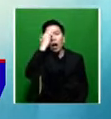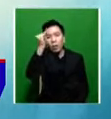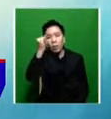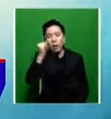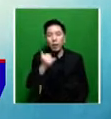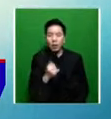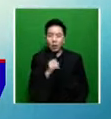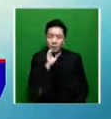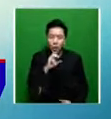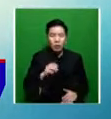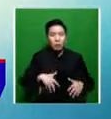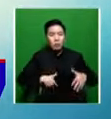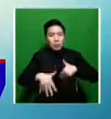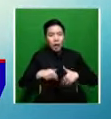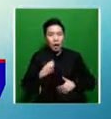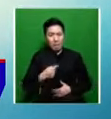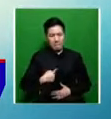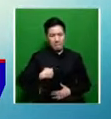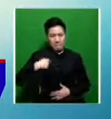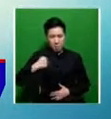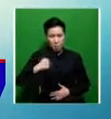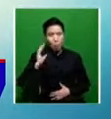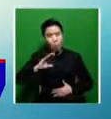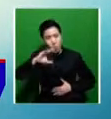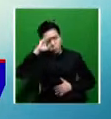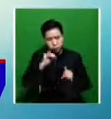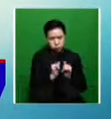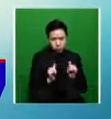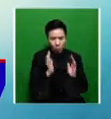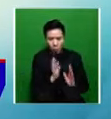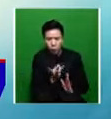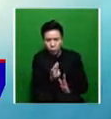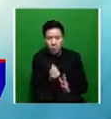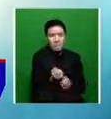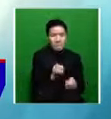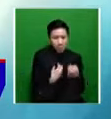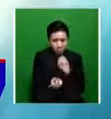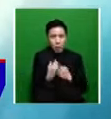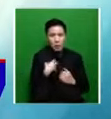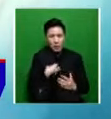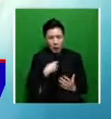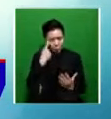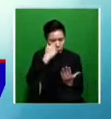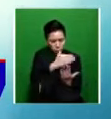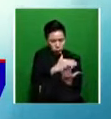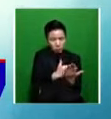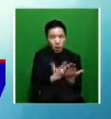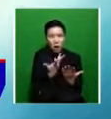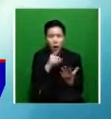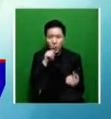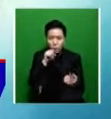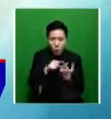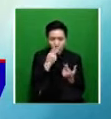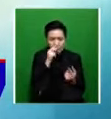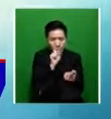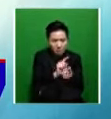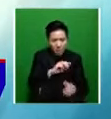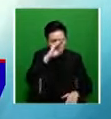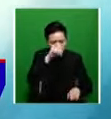ไม่รายงานประชาชนให้เกิดความมั่นใจว่ามีผู้ป่วยกี่คนในแต่ละห้วงเวลานะครับทำไมมัวแต่ไปเน้นว่าจะเจอจำ